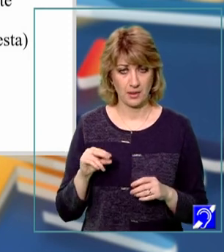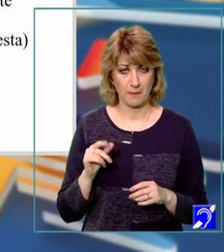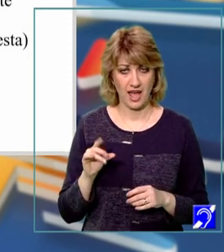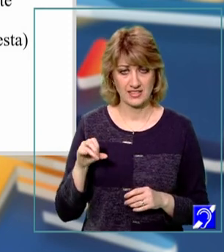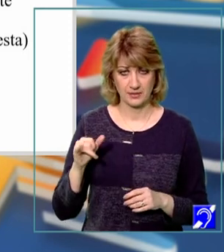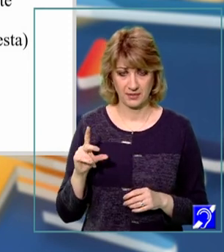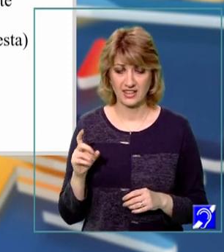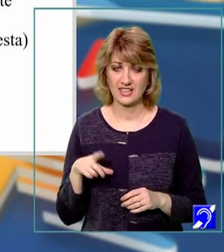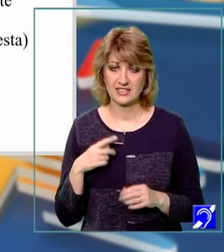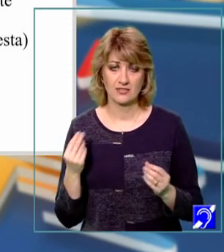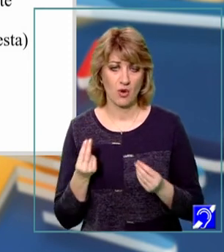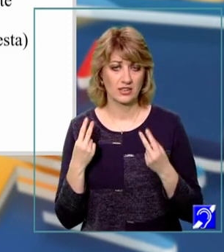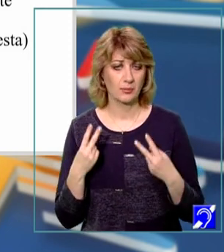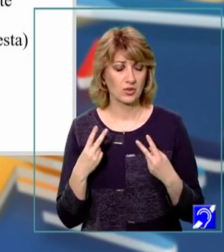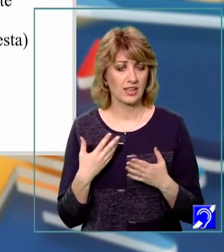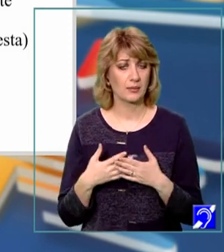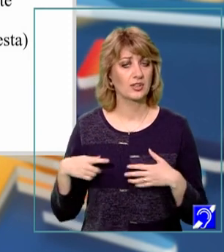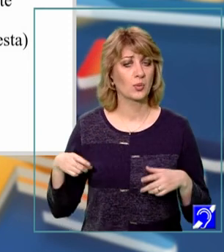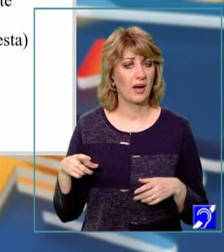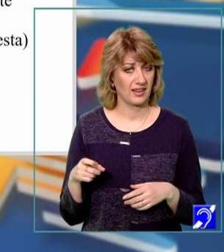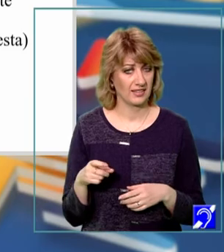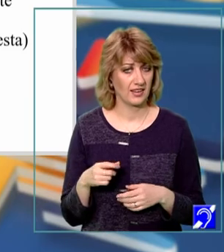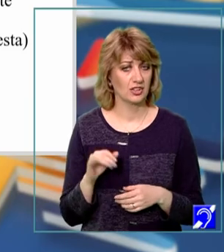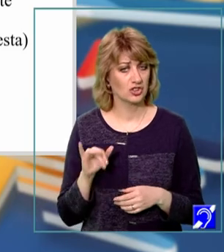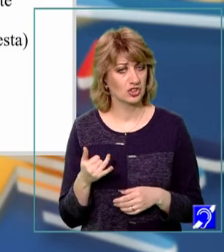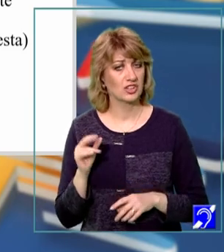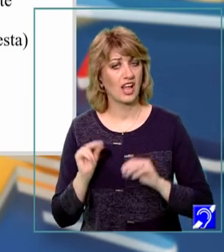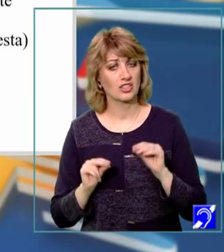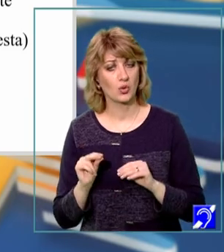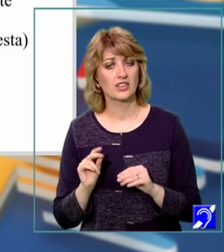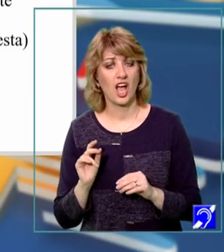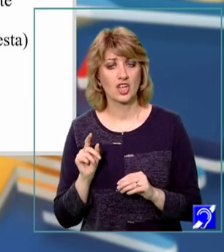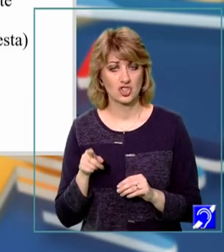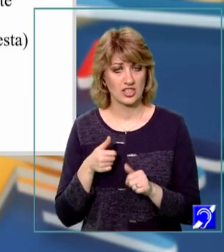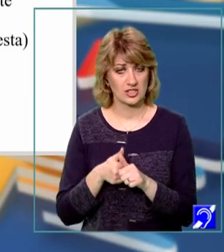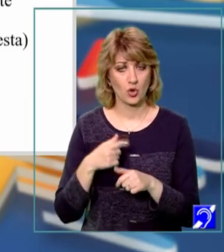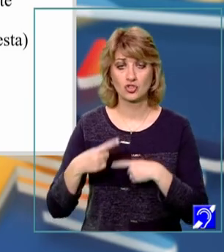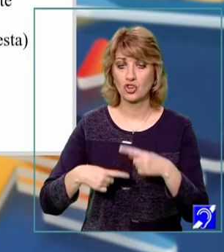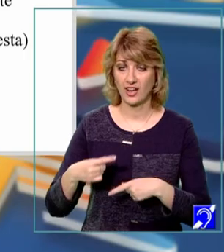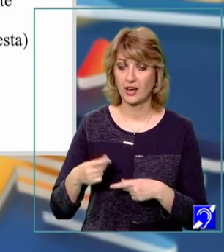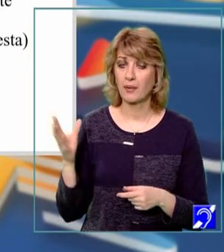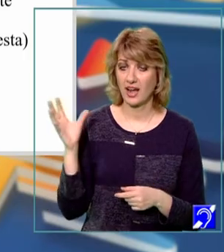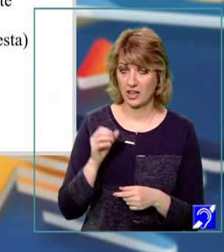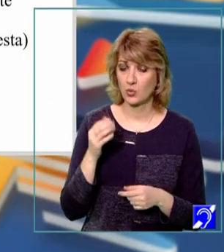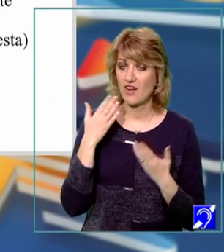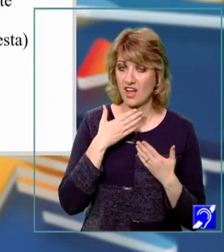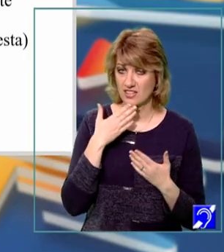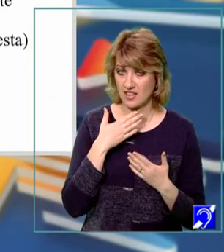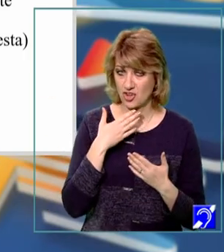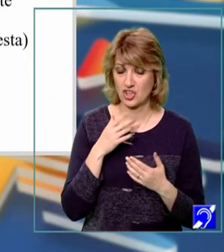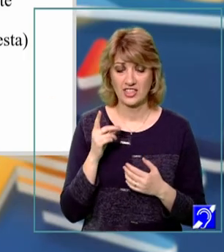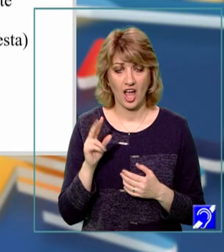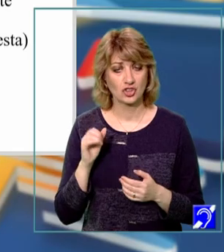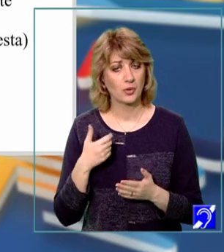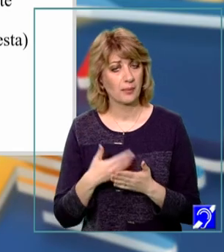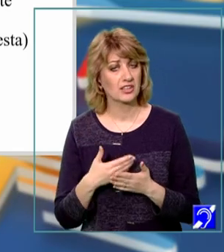de mare importanță pentru bacterii și datorită acestor gene care le aduc avantaje, dar și